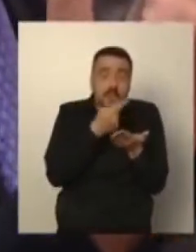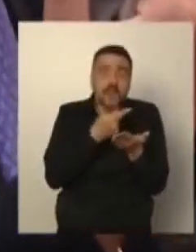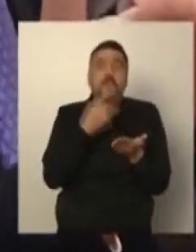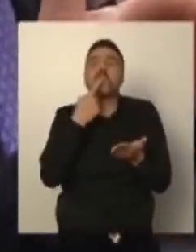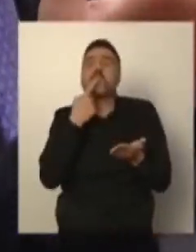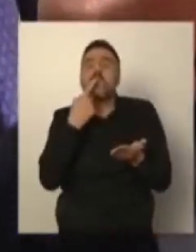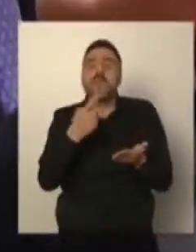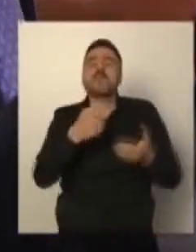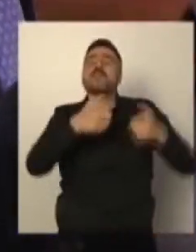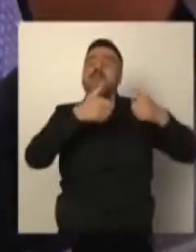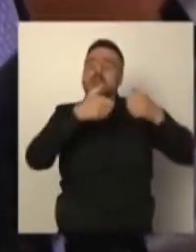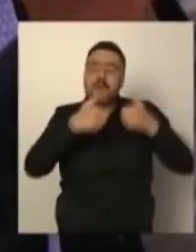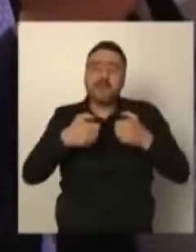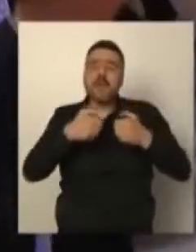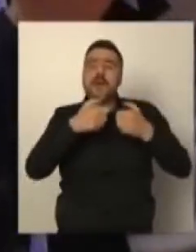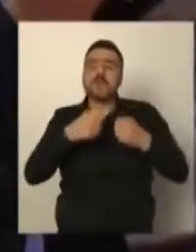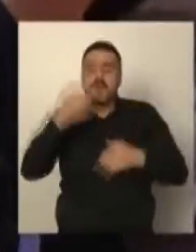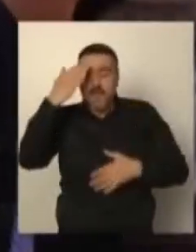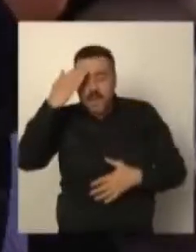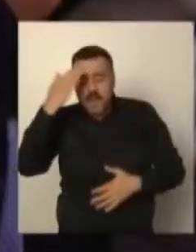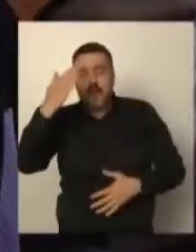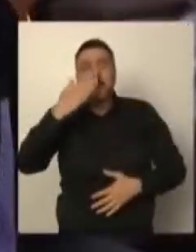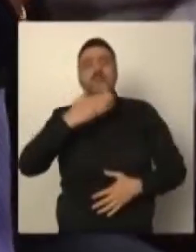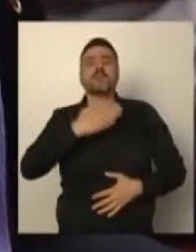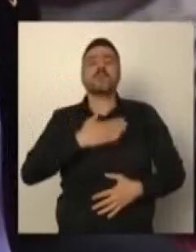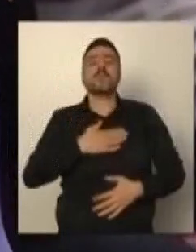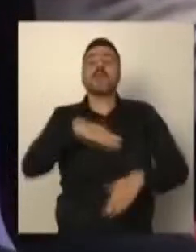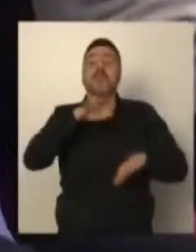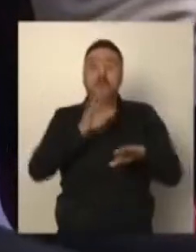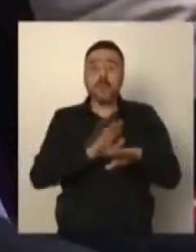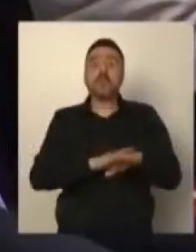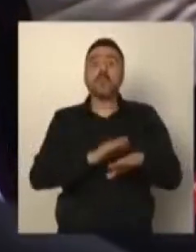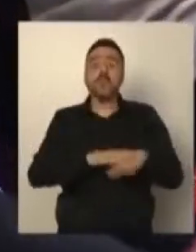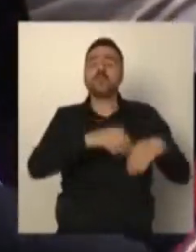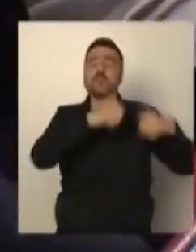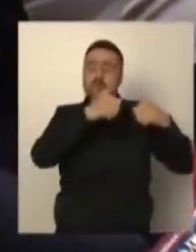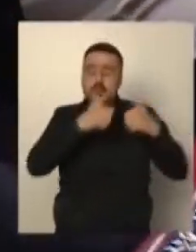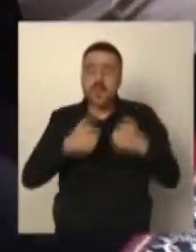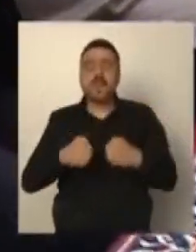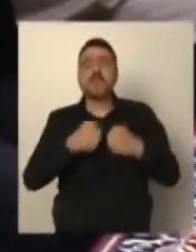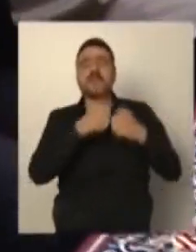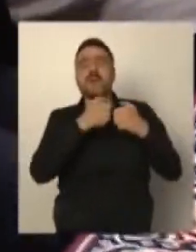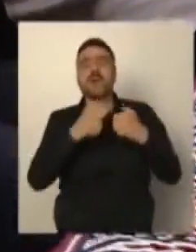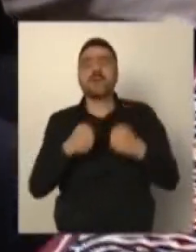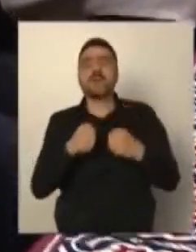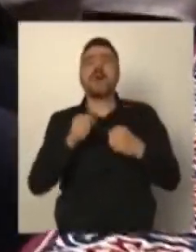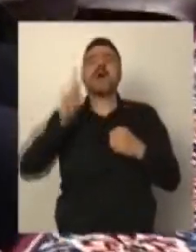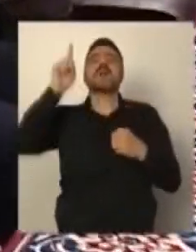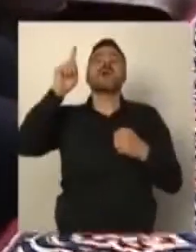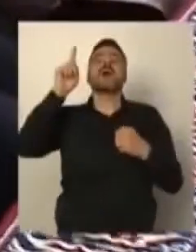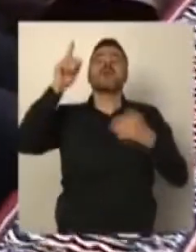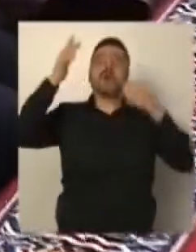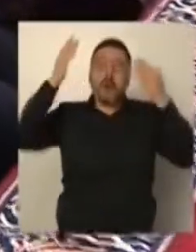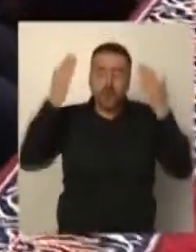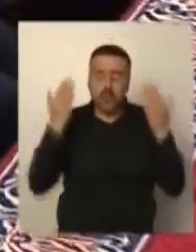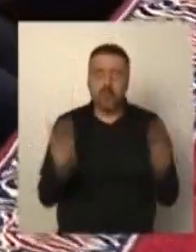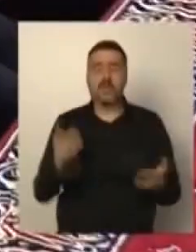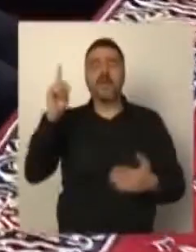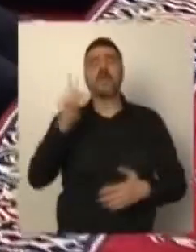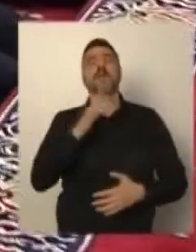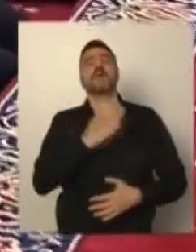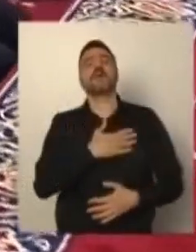tekbirleri, salatu selamları, yapmış olduğumuz tesbihatları dergahında kabul eyle ya